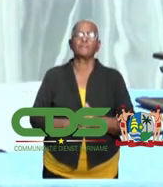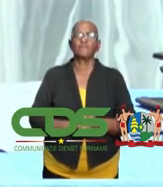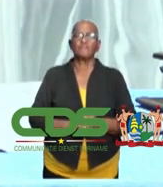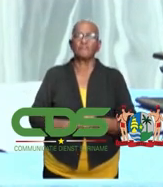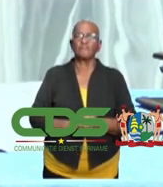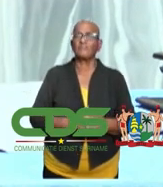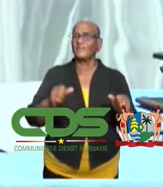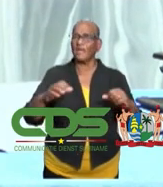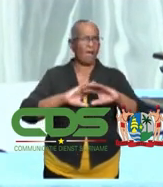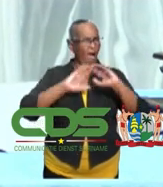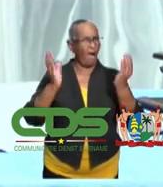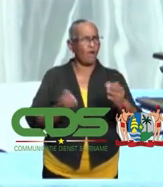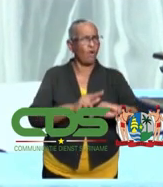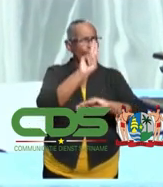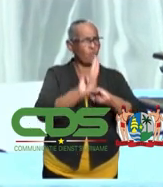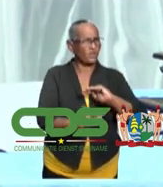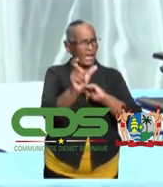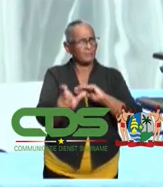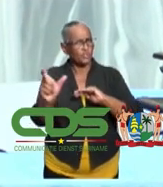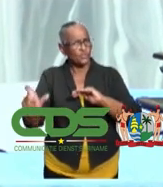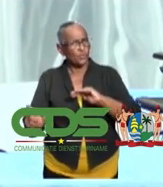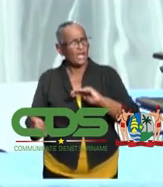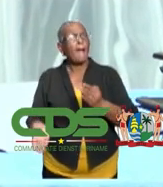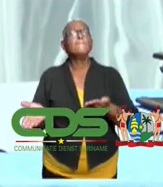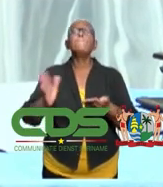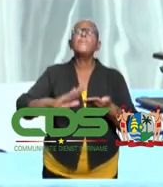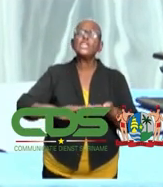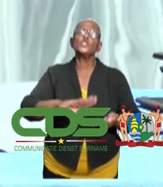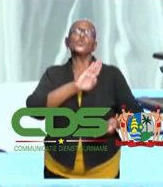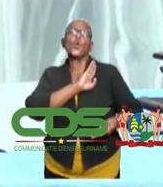Namelijk alle actieve landsambtenaren, de gepensioneerden.